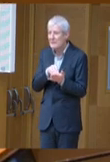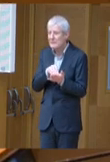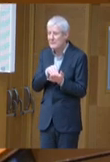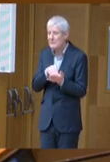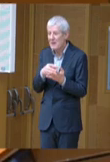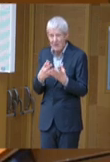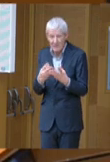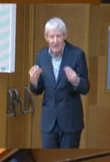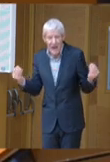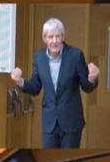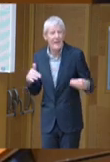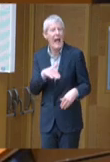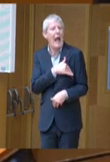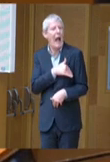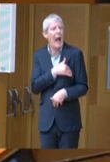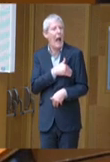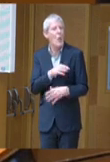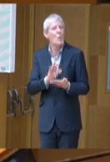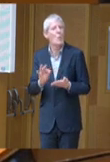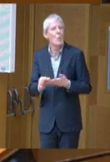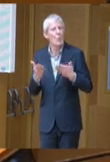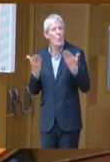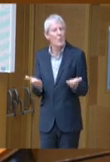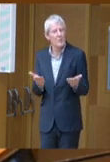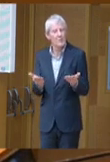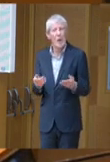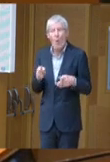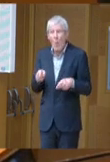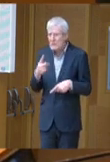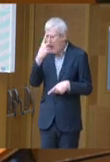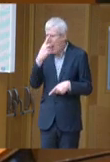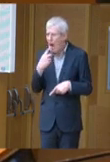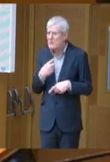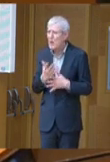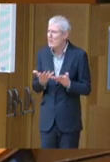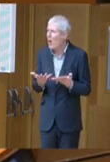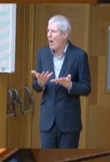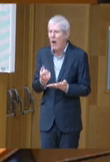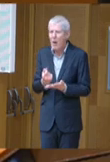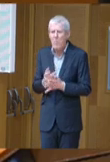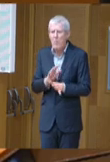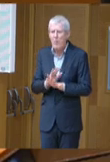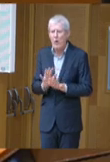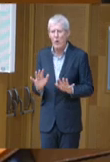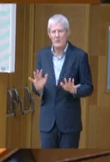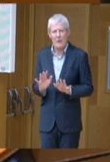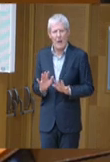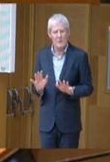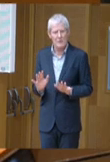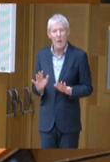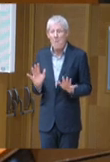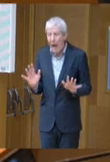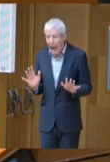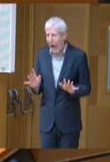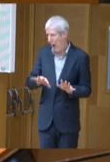di tanti alunni. Questo forse è l'aspetto più importante. Ciò non toglie merito alla presenza di